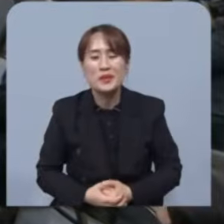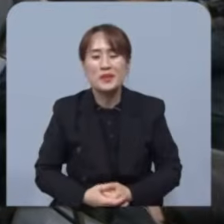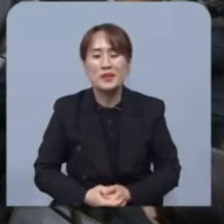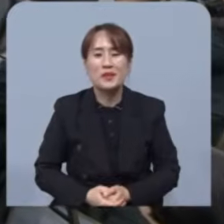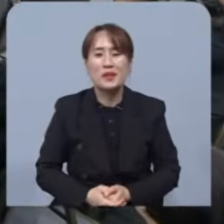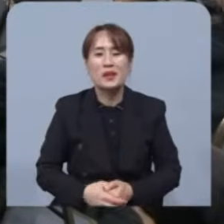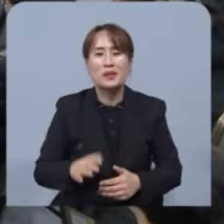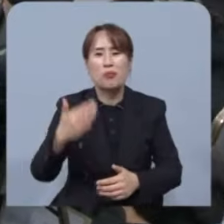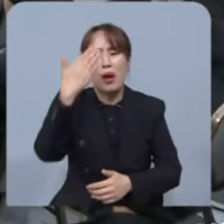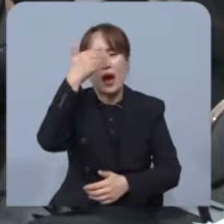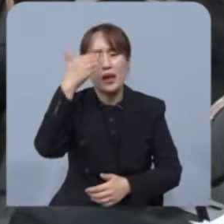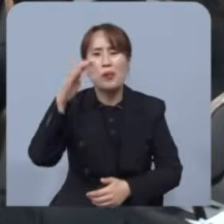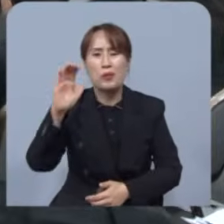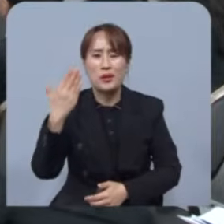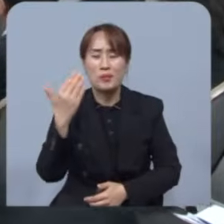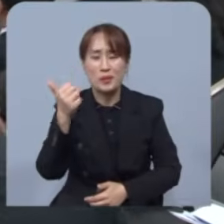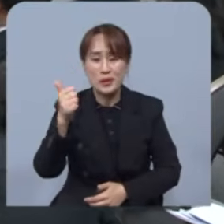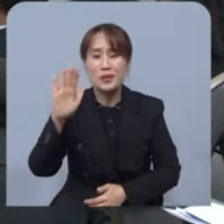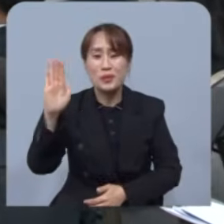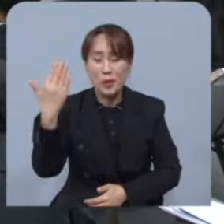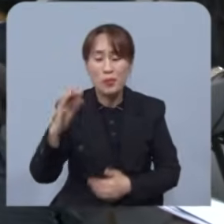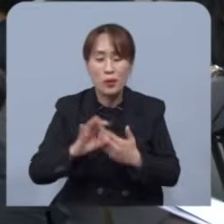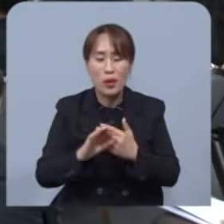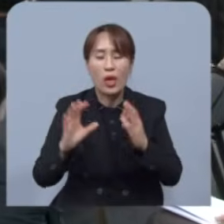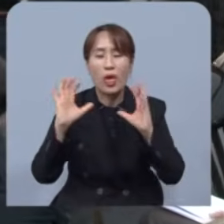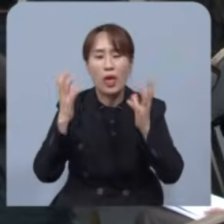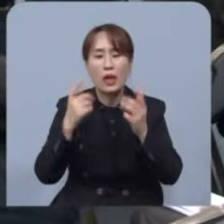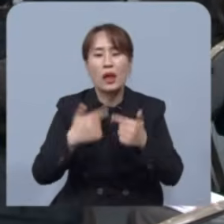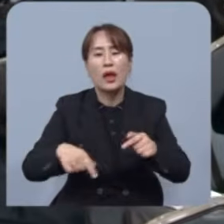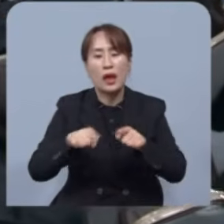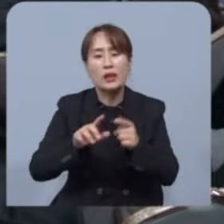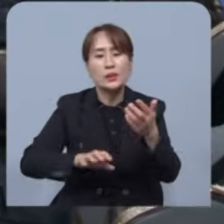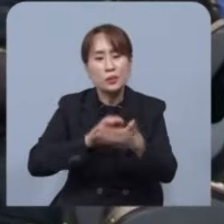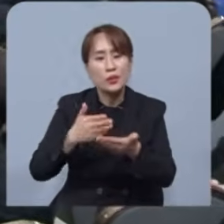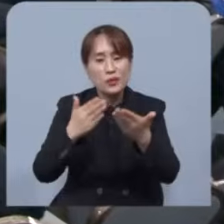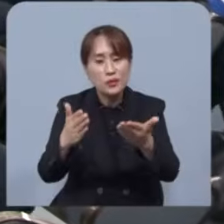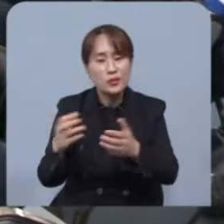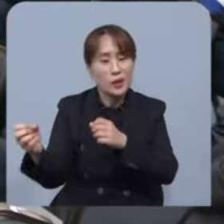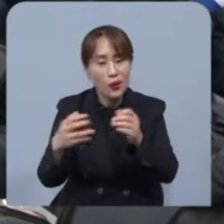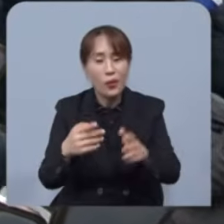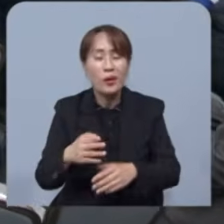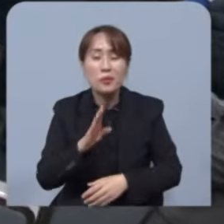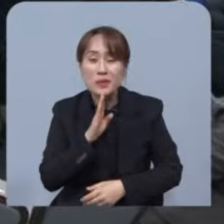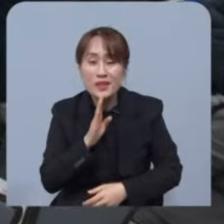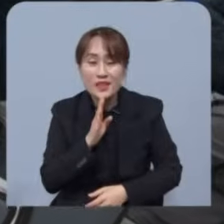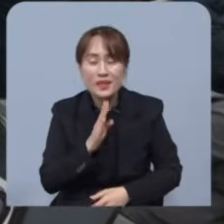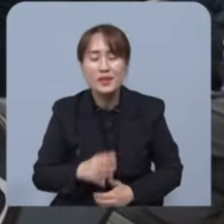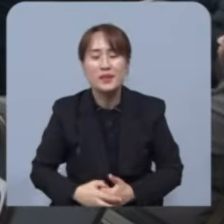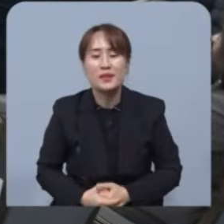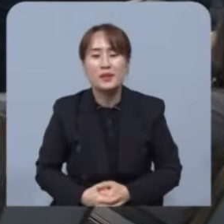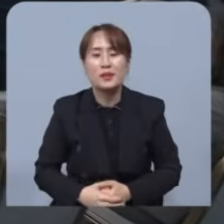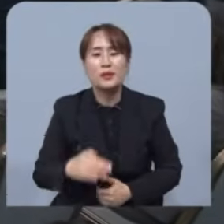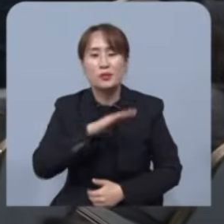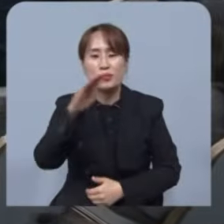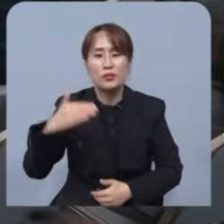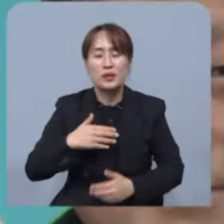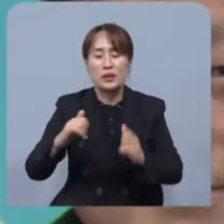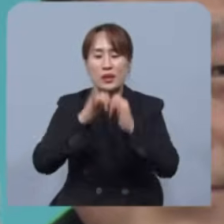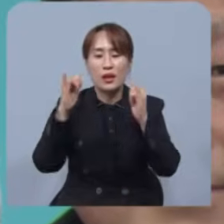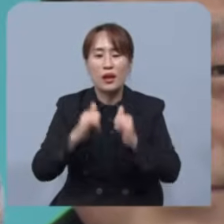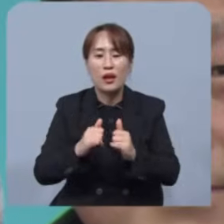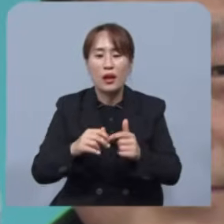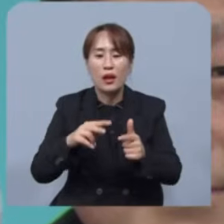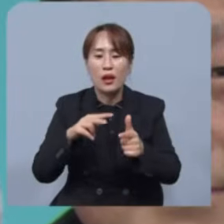네, 이제 할아버지가 되신다면 우리 아기들하고 같이 놀아주고 이야기도 하고 하셔야 되잖아요. 우리 사회가 애들이